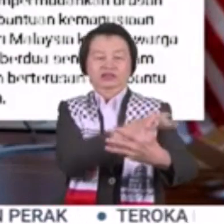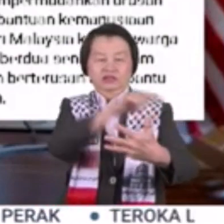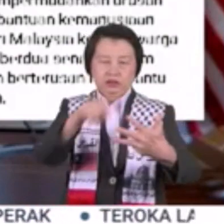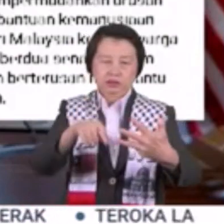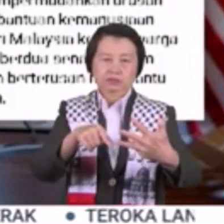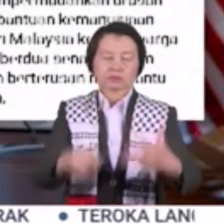Palestin